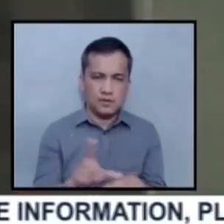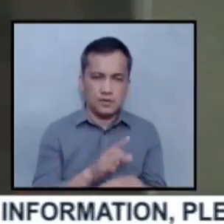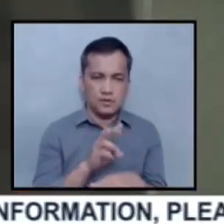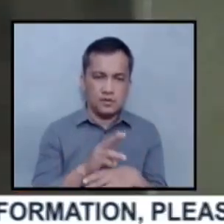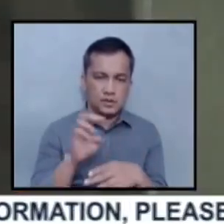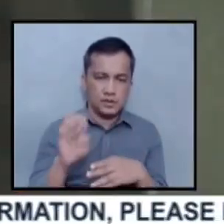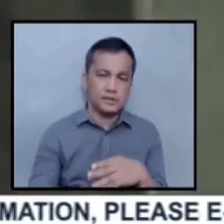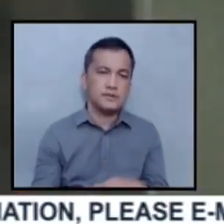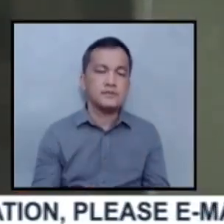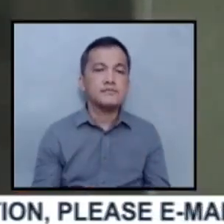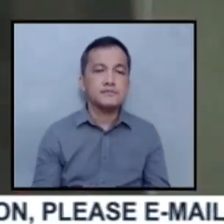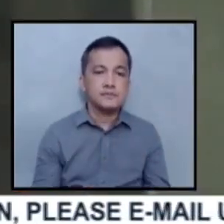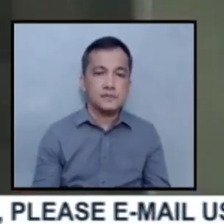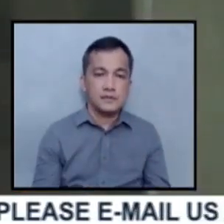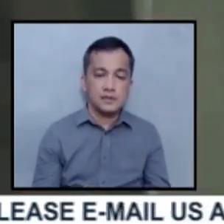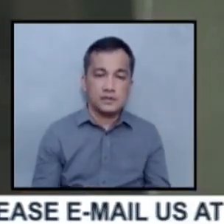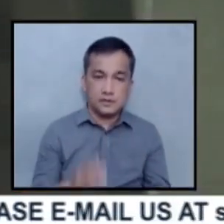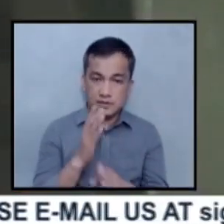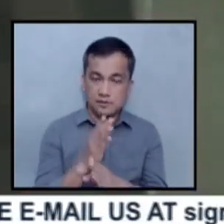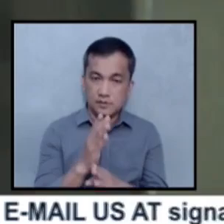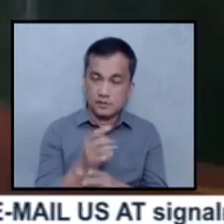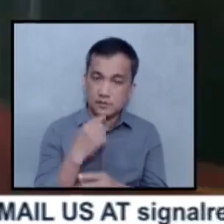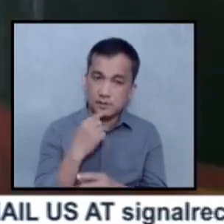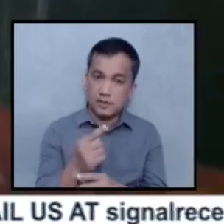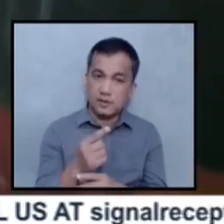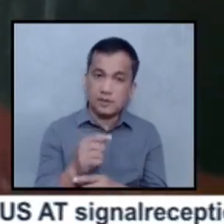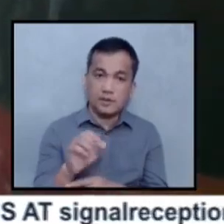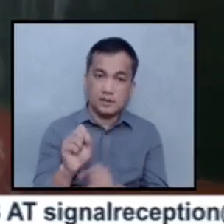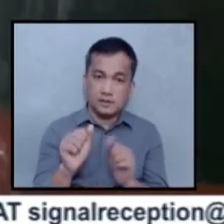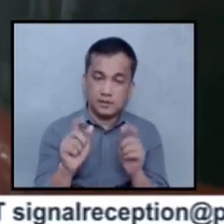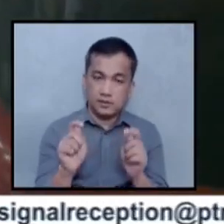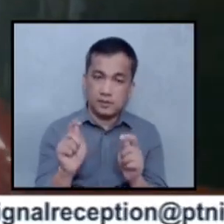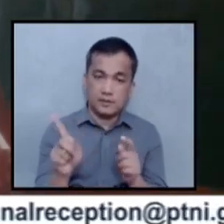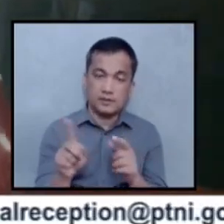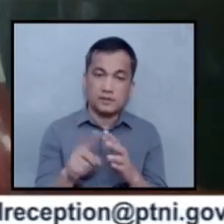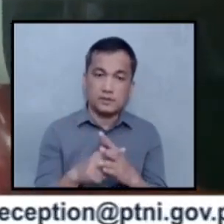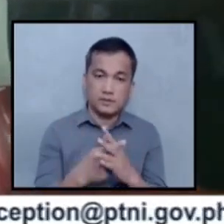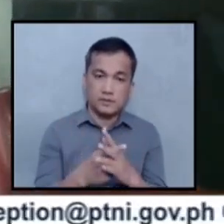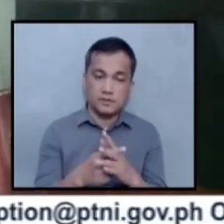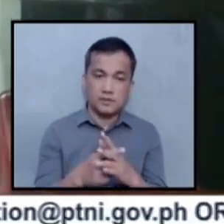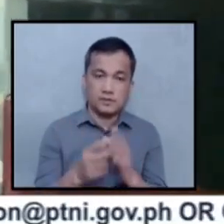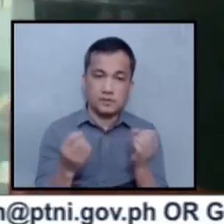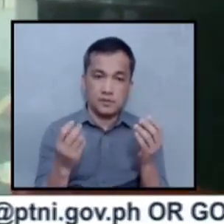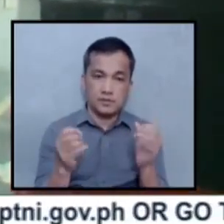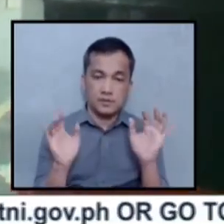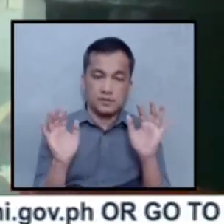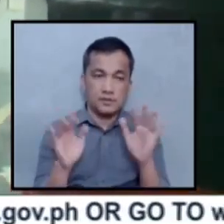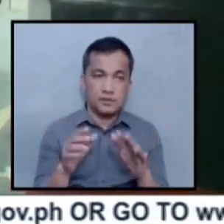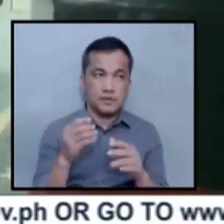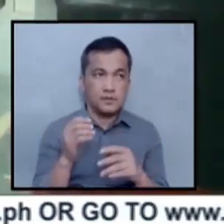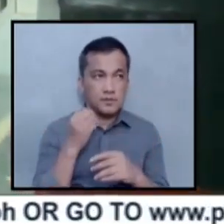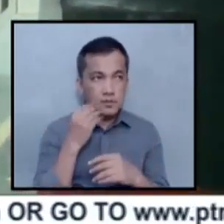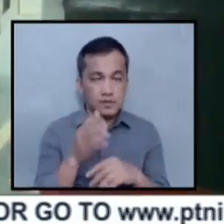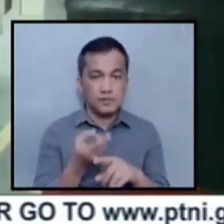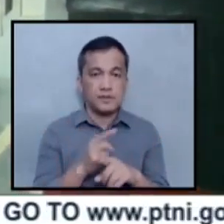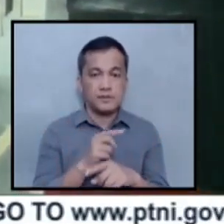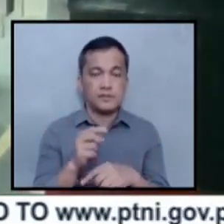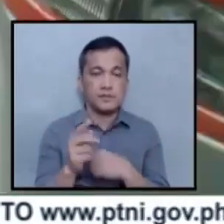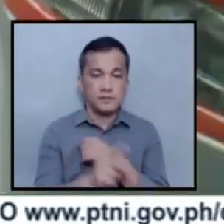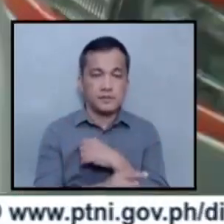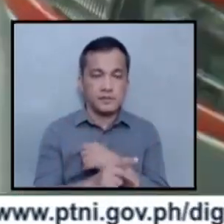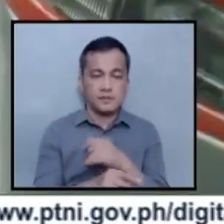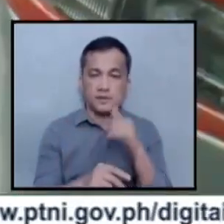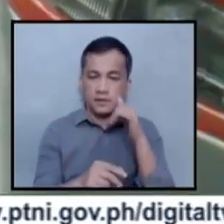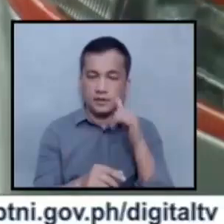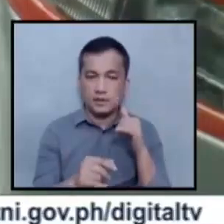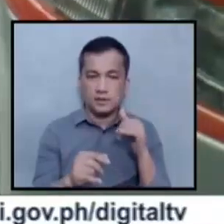undas. Ayon sa bus stations, Sabado pa lang, nagsisimula ng dumami ang mga bumabalik galing probinsya. Kahapon naman ang peak ng dagsa